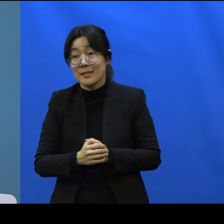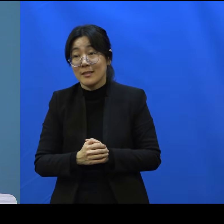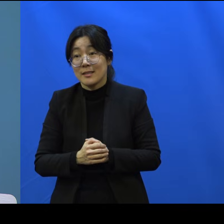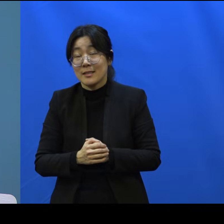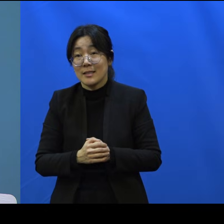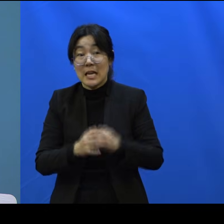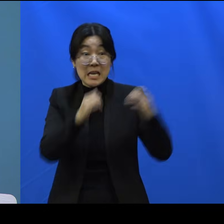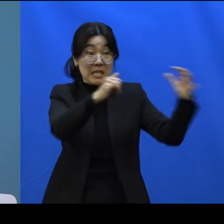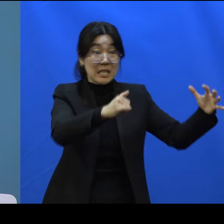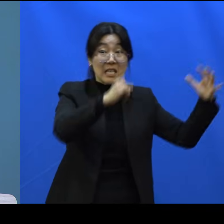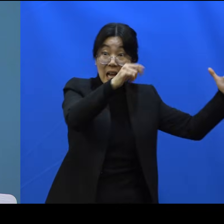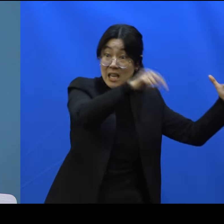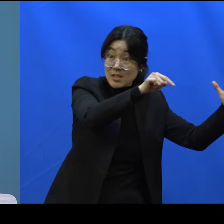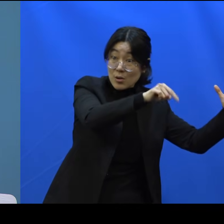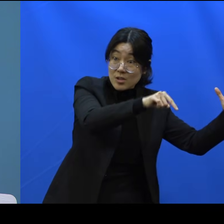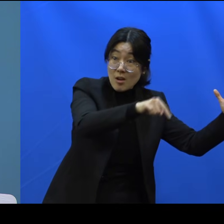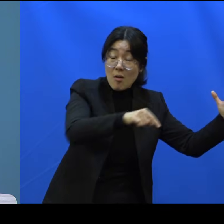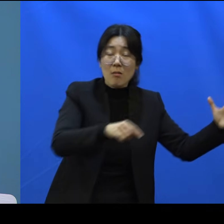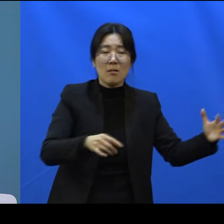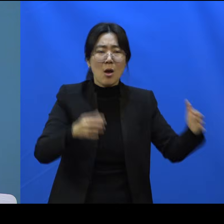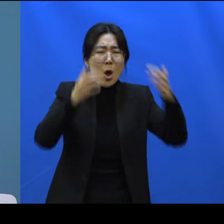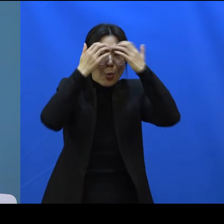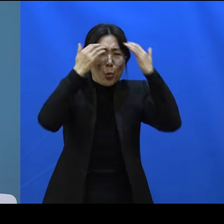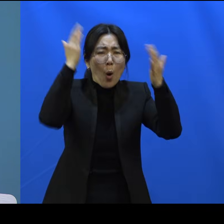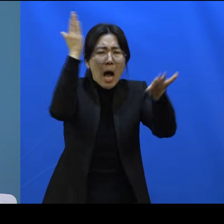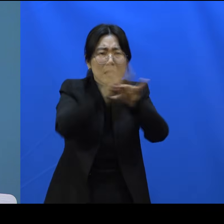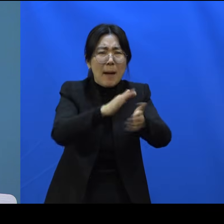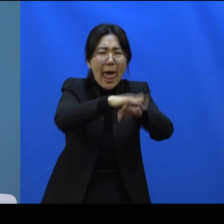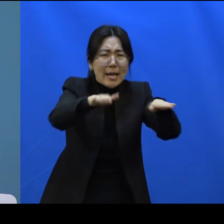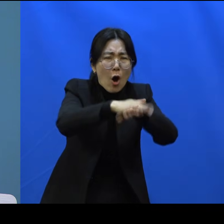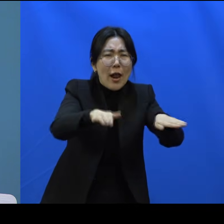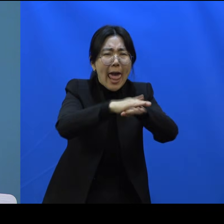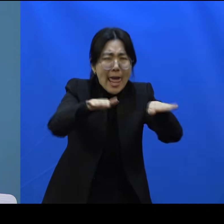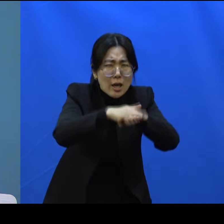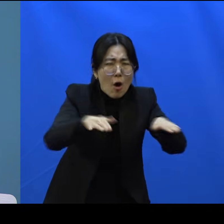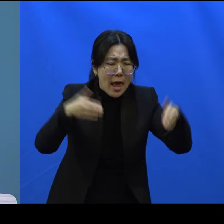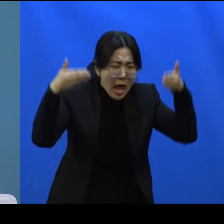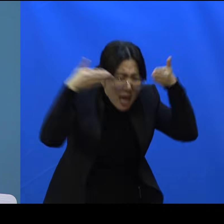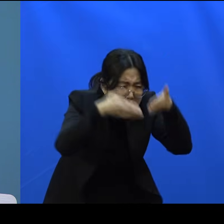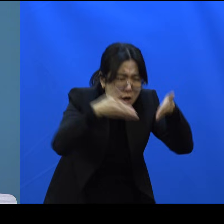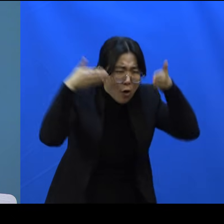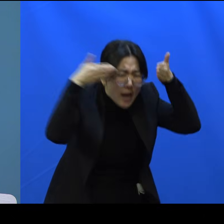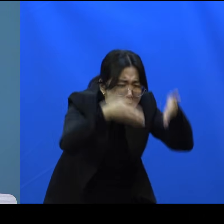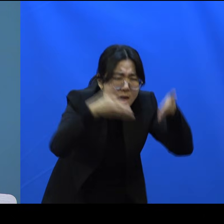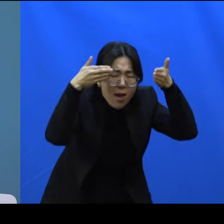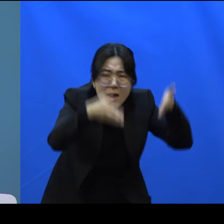있겠습니까? 고통이 있어도 좋아요. 약함이 곧 선물입니다.